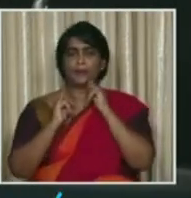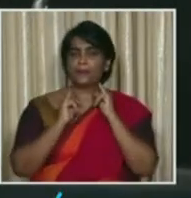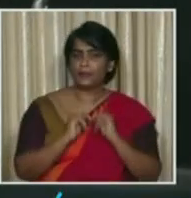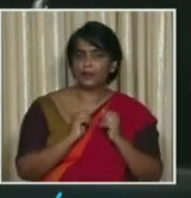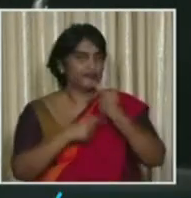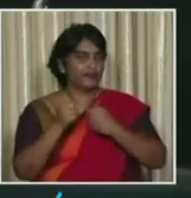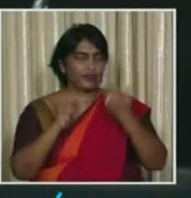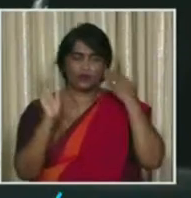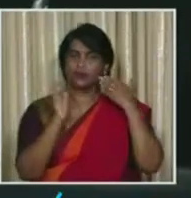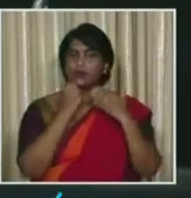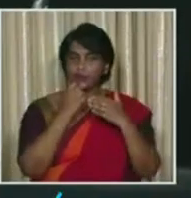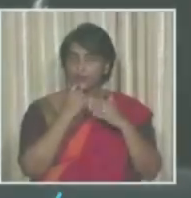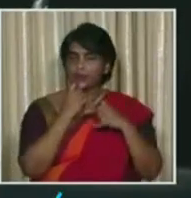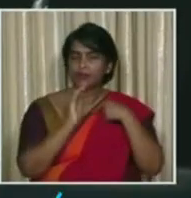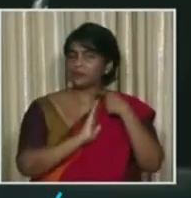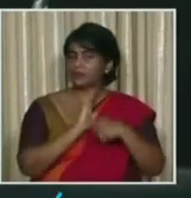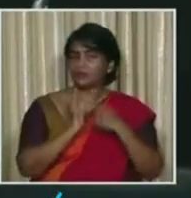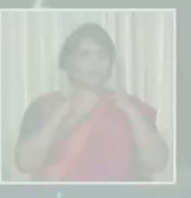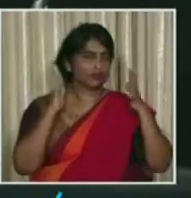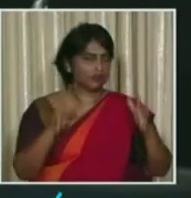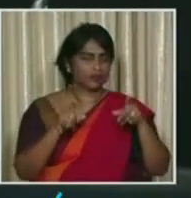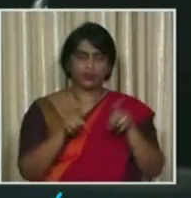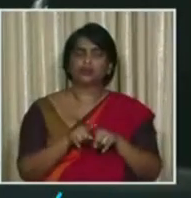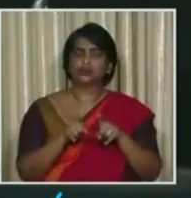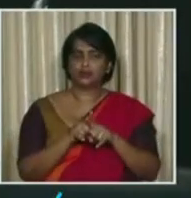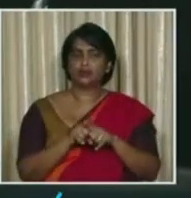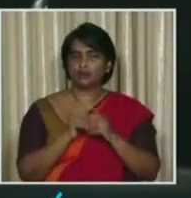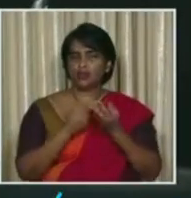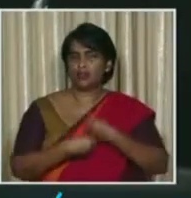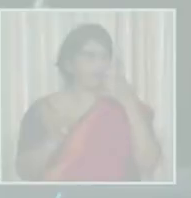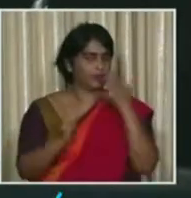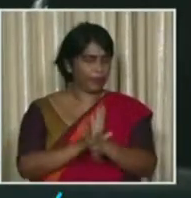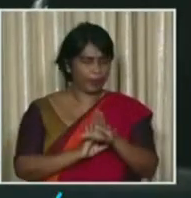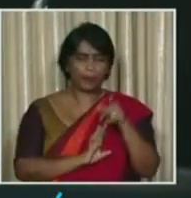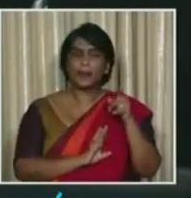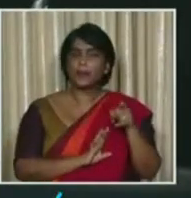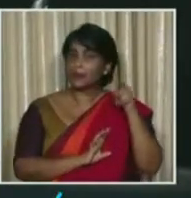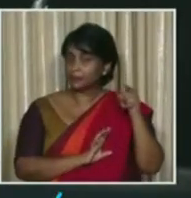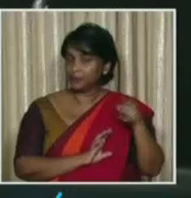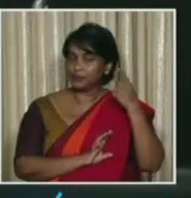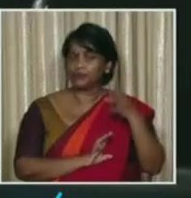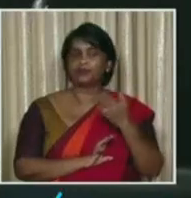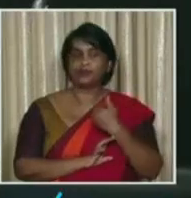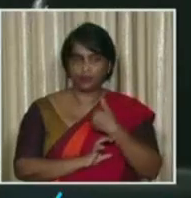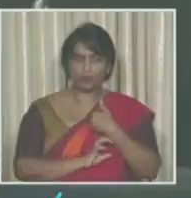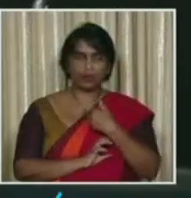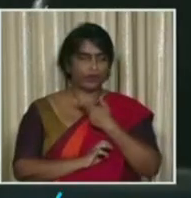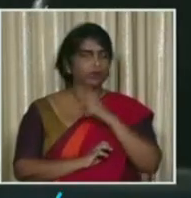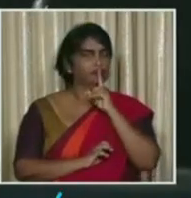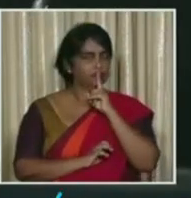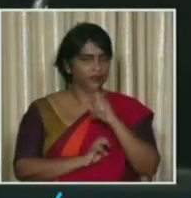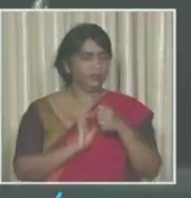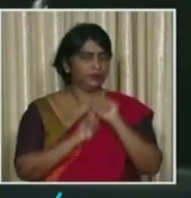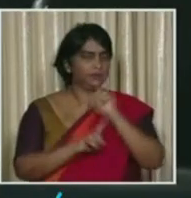අක්‍රමිකතා යනාදිය නිසා මුළු රට පුරාම දැවැන්ත ලෙස විශාල විනාශයක් වෙමින් පවතින. මේක නිසා මම දැන් යෝජනා කරන්නේ මේ